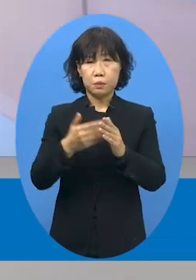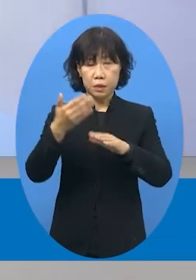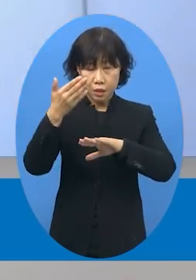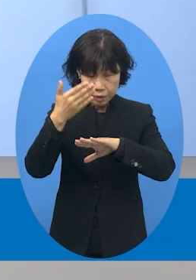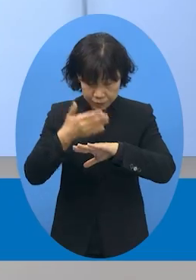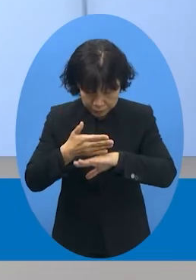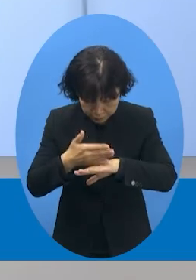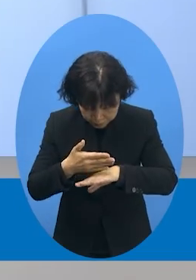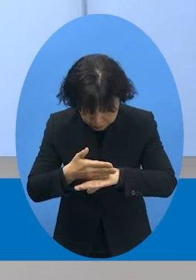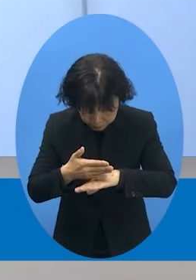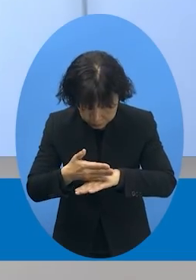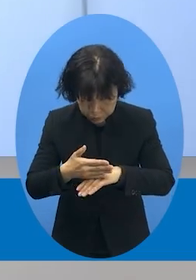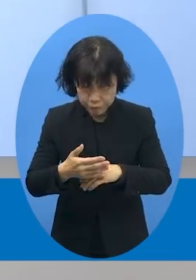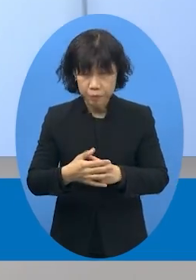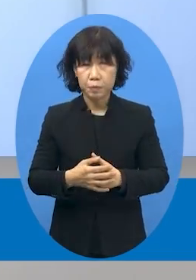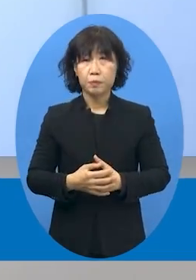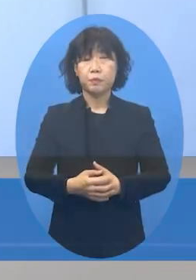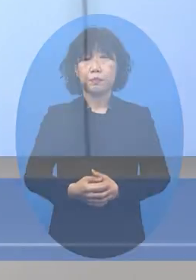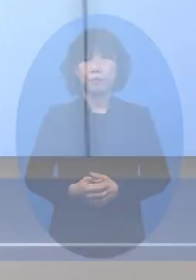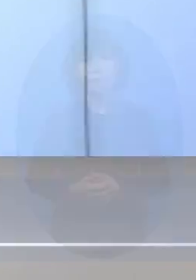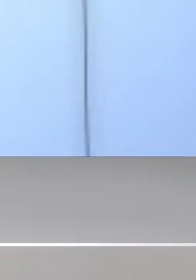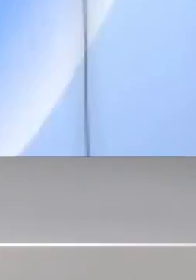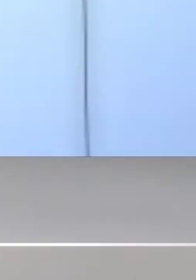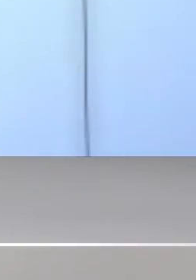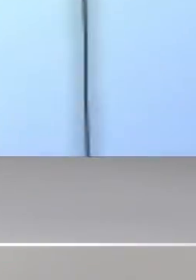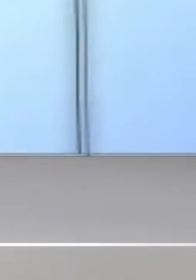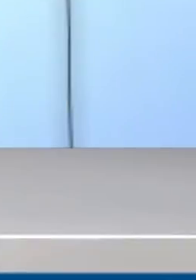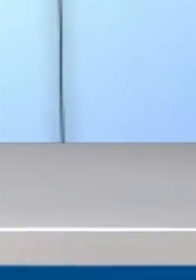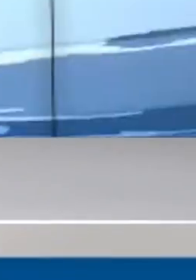마칩니다 시청해주신 여러분 고맙습니다